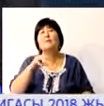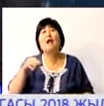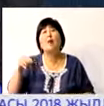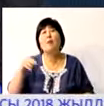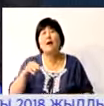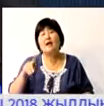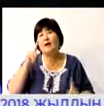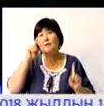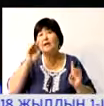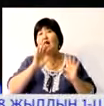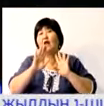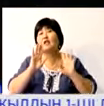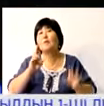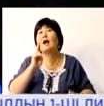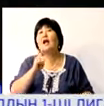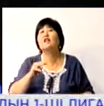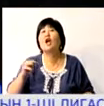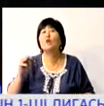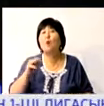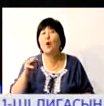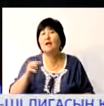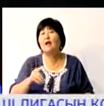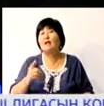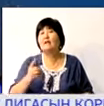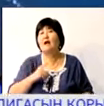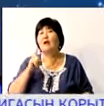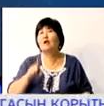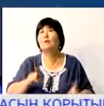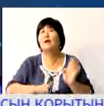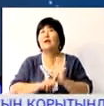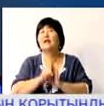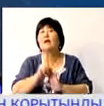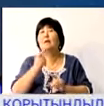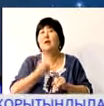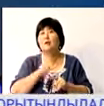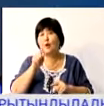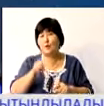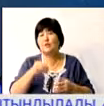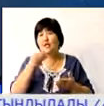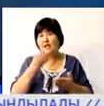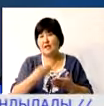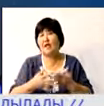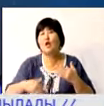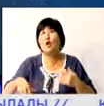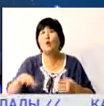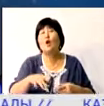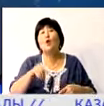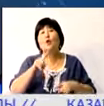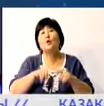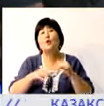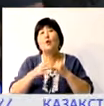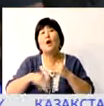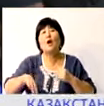Майханова, белгілі драматург Қалтай Мұхамеджановтай дарабоздардың кіндік қаны тамған да осы киелі өлке. Туған елдің